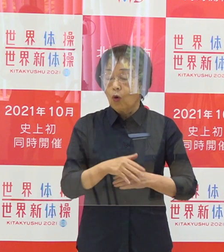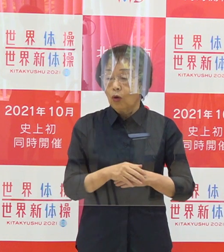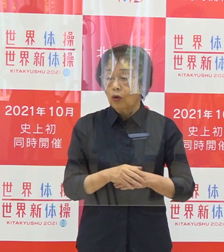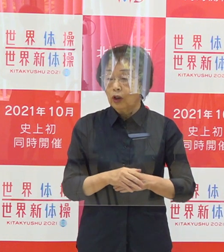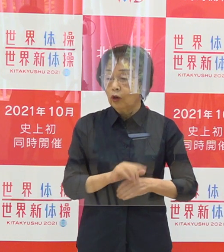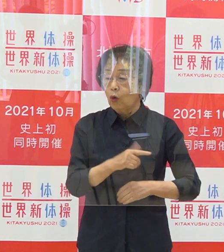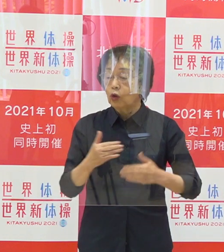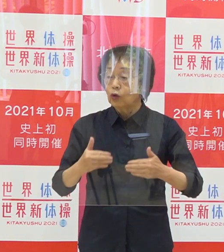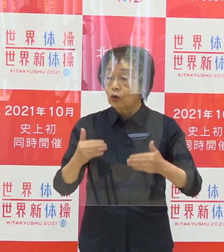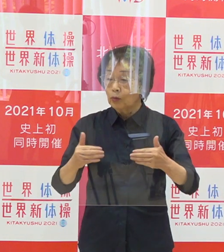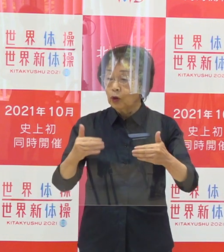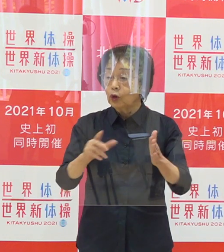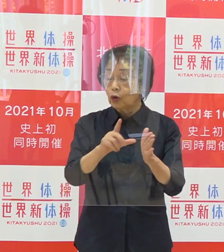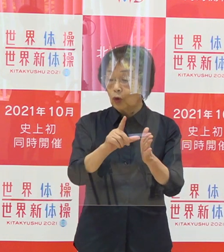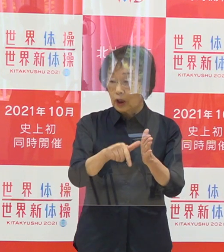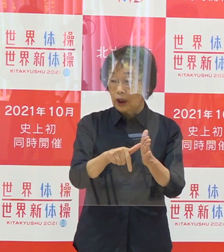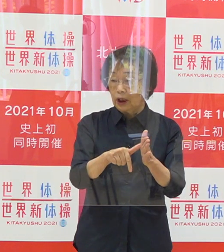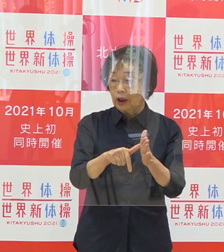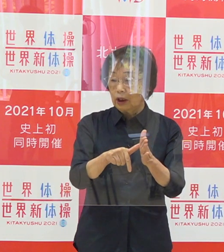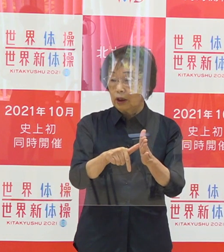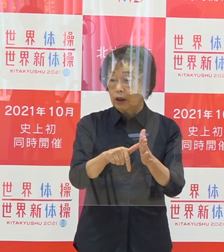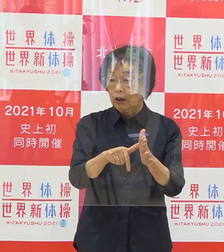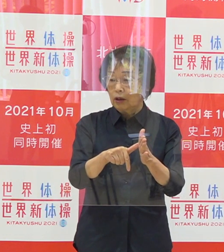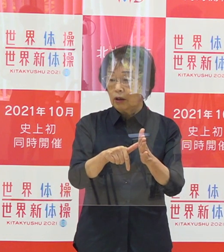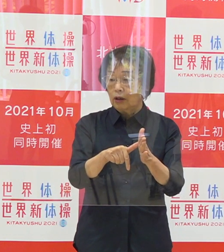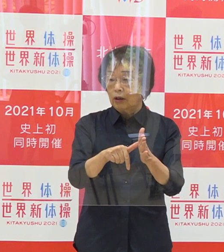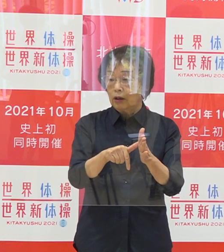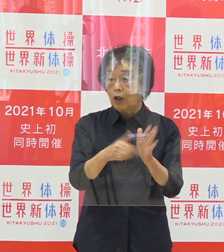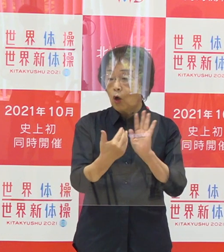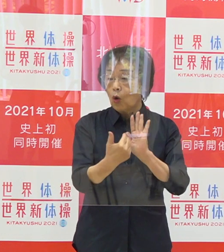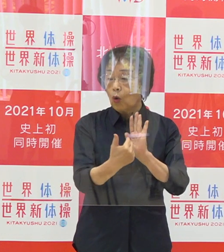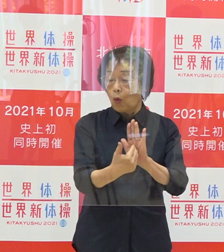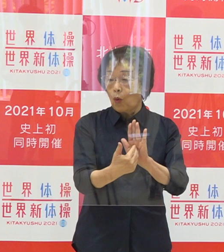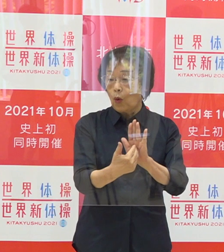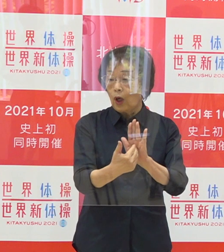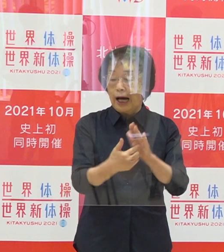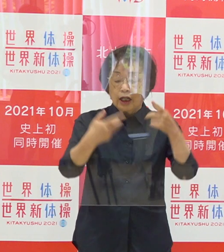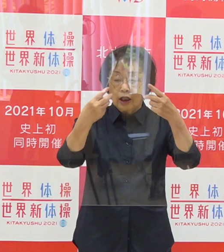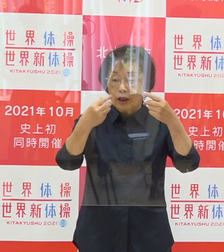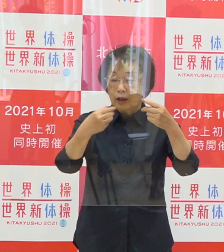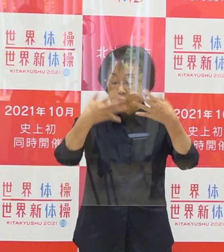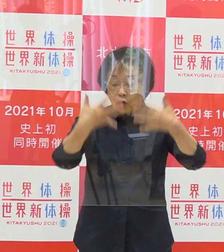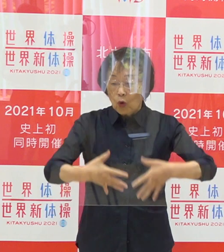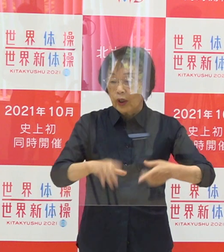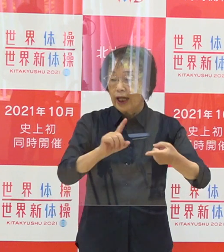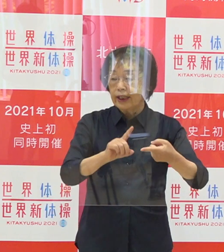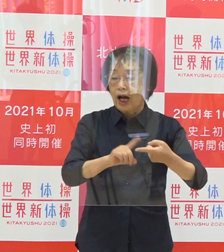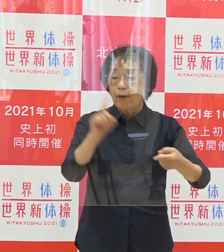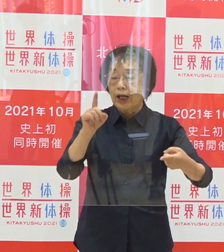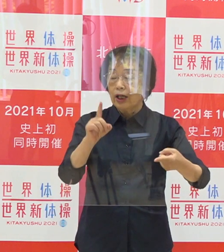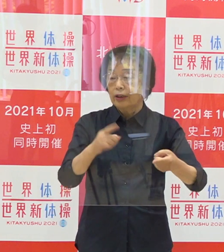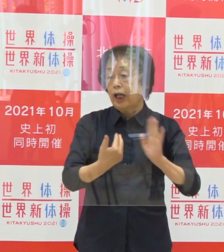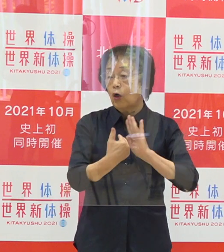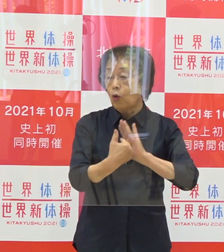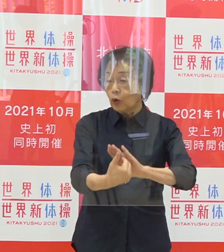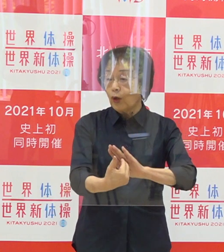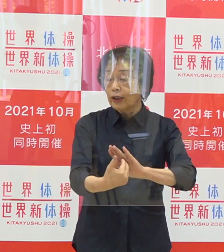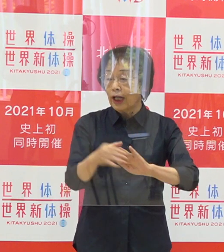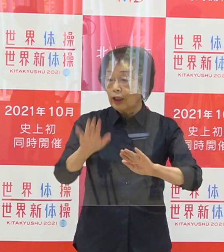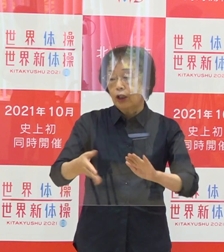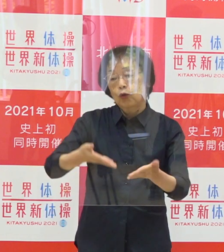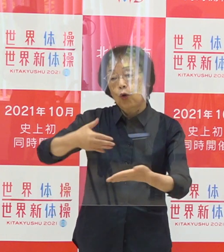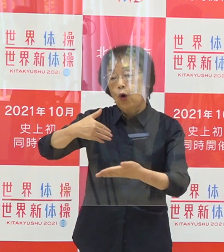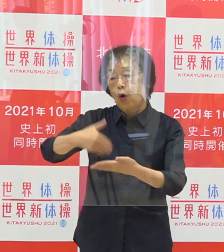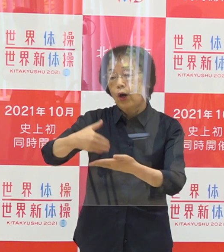で今のところの中で入場を断ったケース、そういった条件に合わず断ったケースがどれぐらい合っているのかというのを何か集